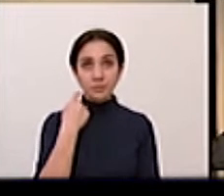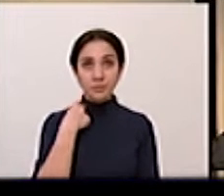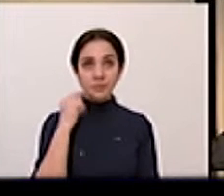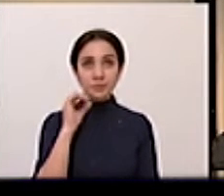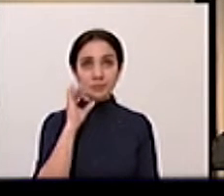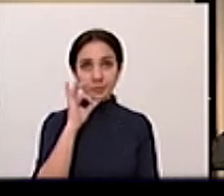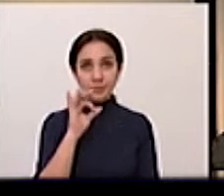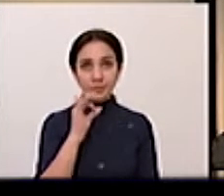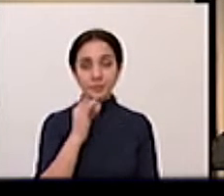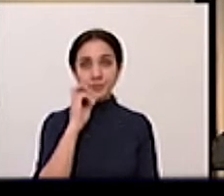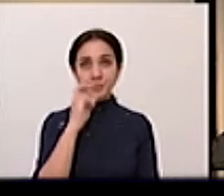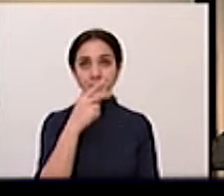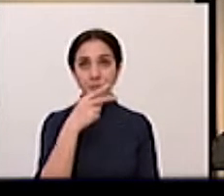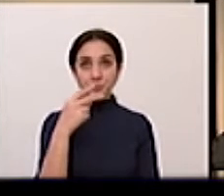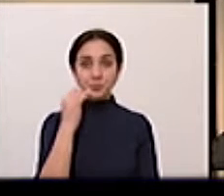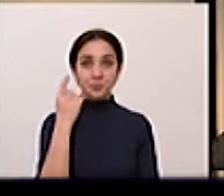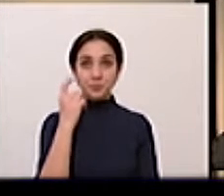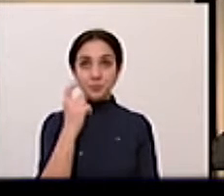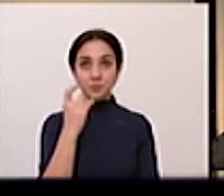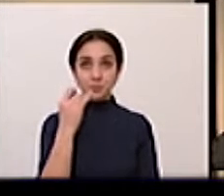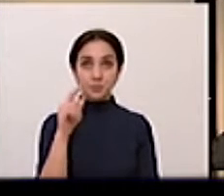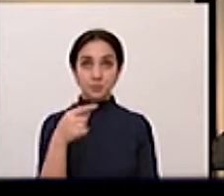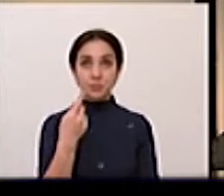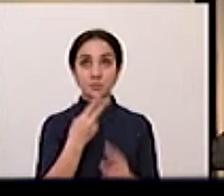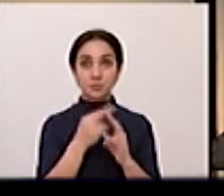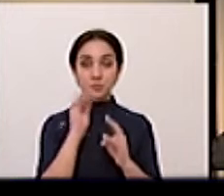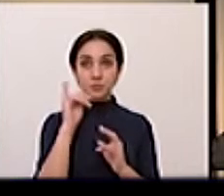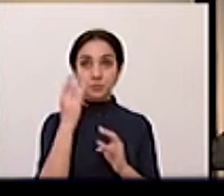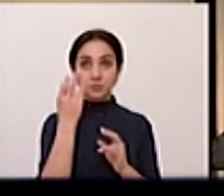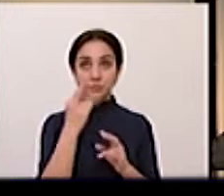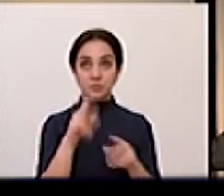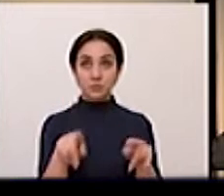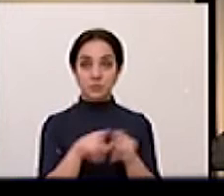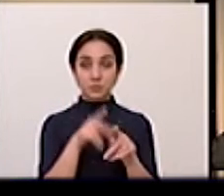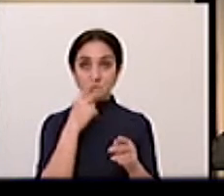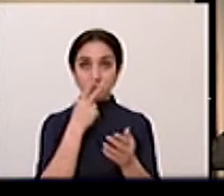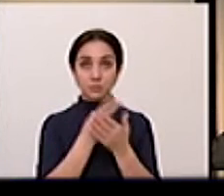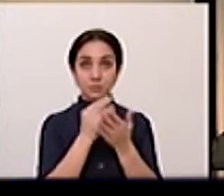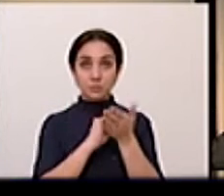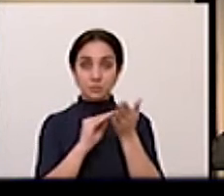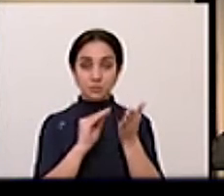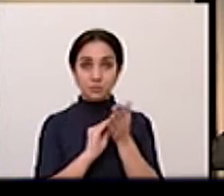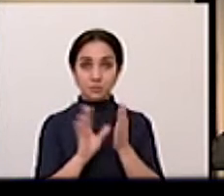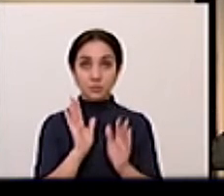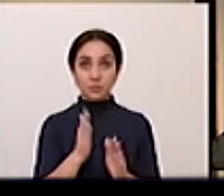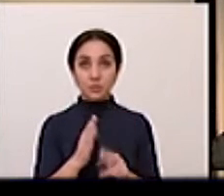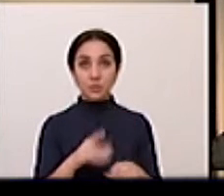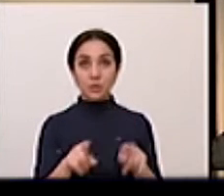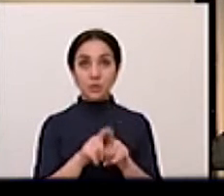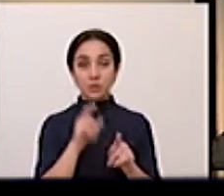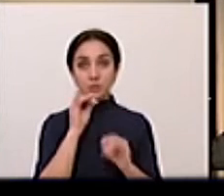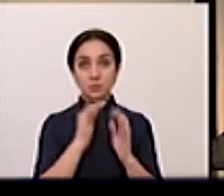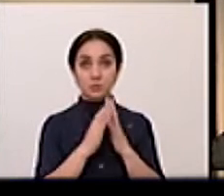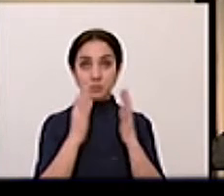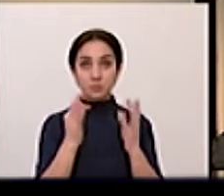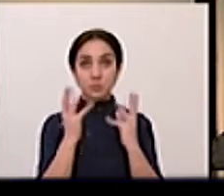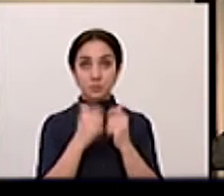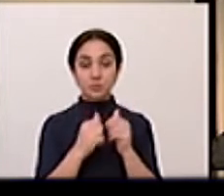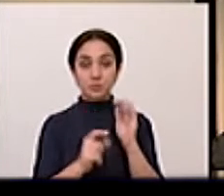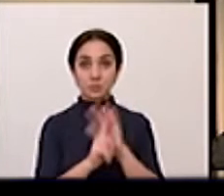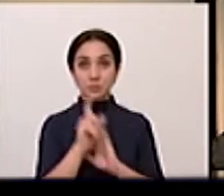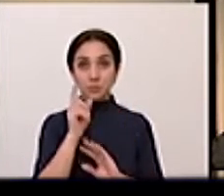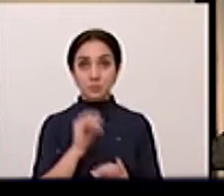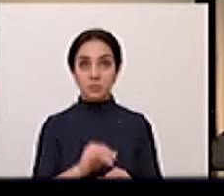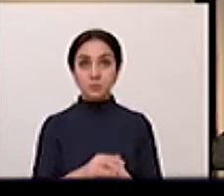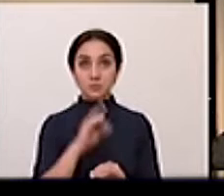0'ga, B'nın kıymeti H'ga teng bo'lsin. Funksiyamiz quyidagi ko'rinishda yoziladi. Demak, hajmni hisoblashni